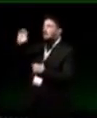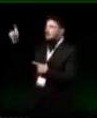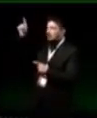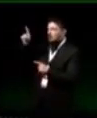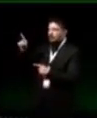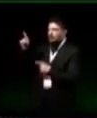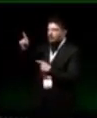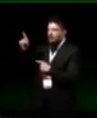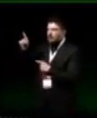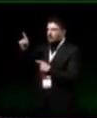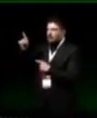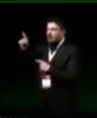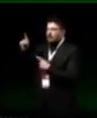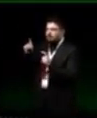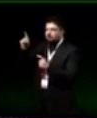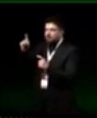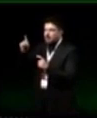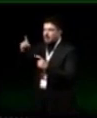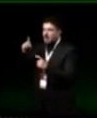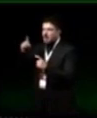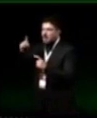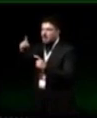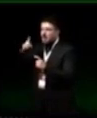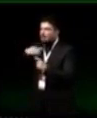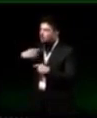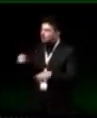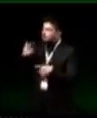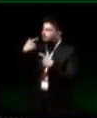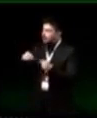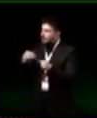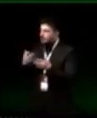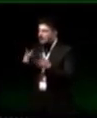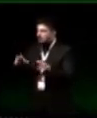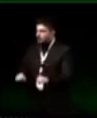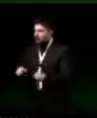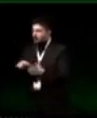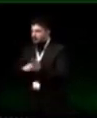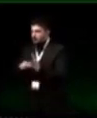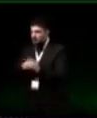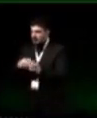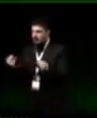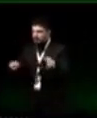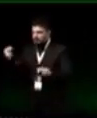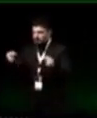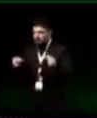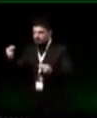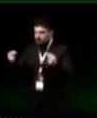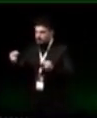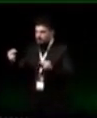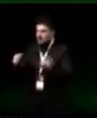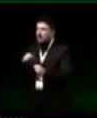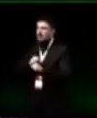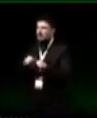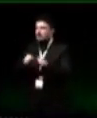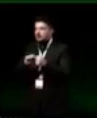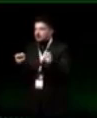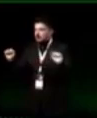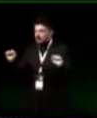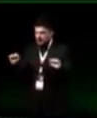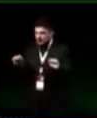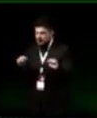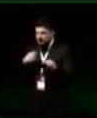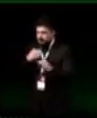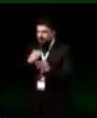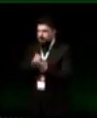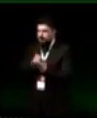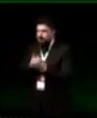Europea. E quando noi contestiamo l'approccio tecnocratico, non stiamo contestando il passato che attraverso la tecnocrazia ha portato alla prosperità e